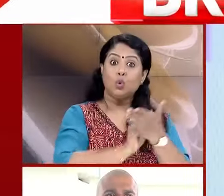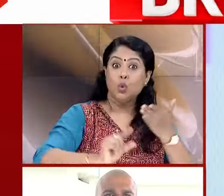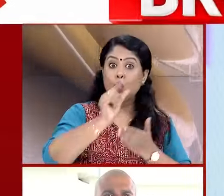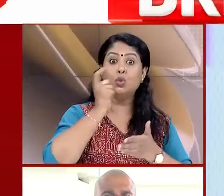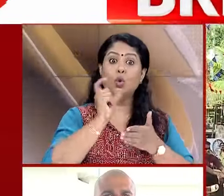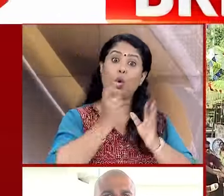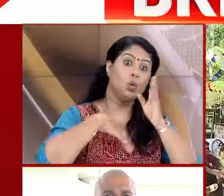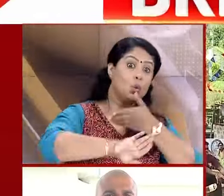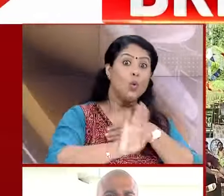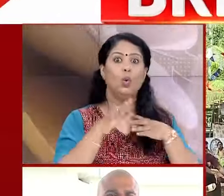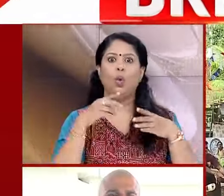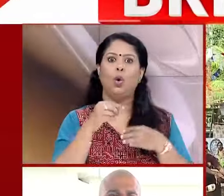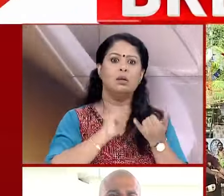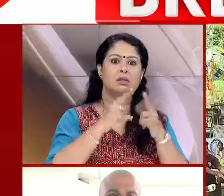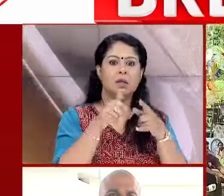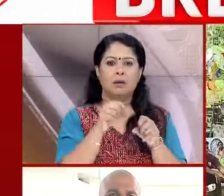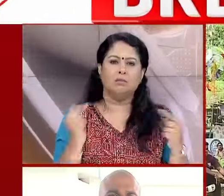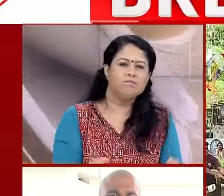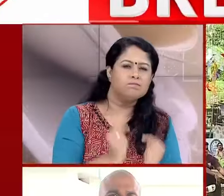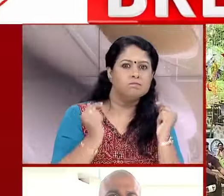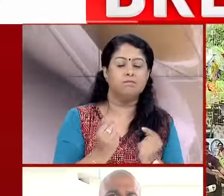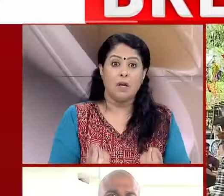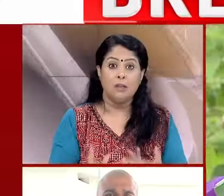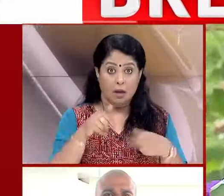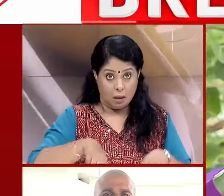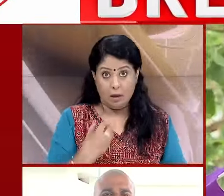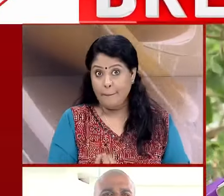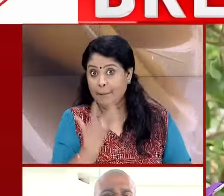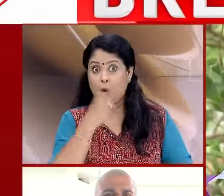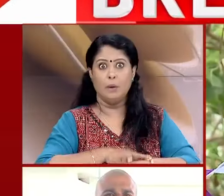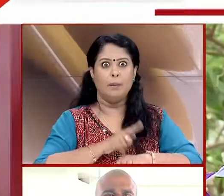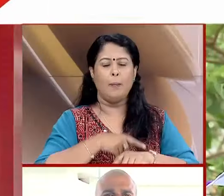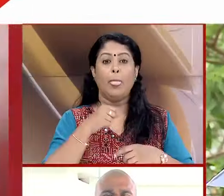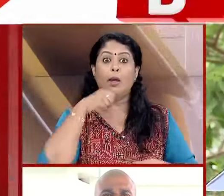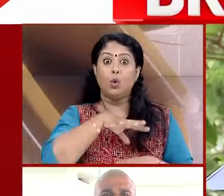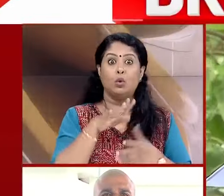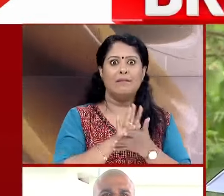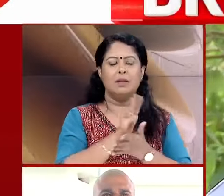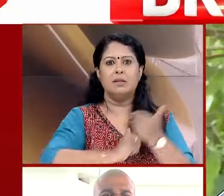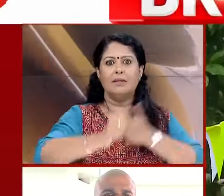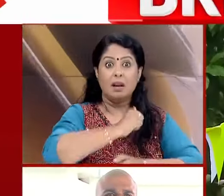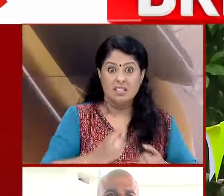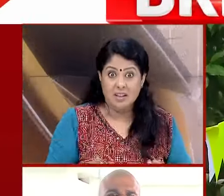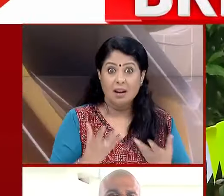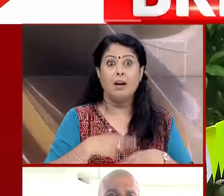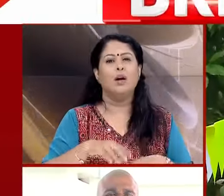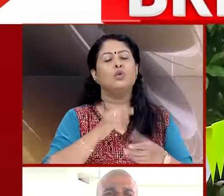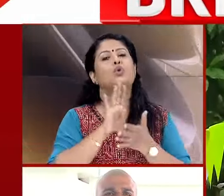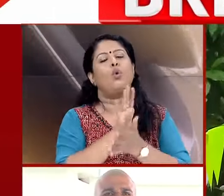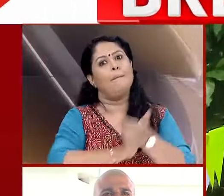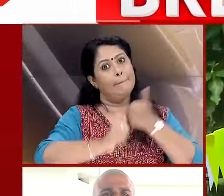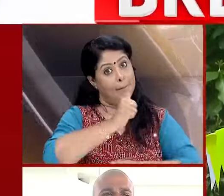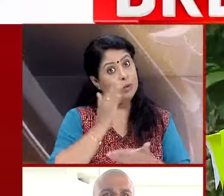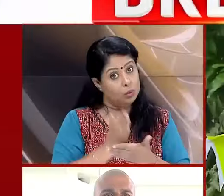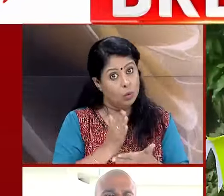തർക്കങ്ങൾ തുടങ്ങുന്നത്. ഇതിനെ തുടർന്നാണ് ഇന്ന് രാവിലെ മുതൽ പുനരാരംഭിക്കേണ്ടിയിരുന്ന കലോത്സവത്തിൻ്റെ മത്സരങ്ങളൊക്കെ തന്നെ നിർത്തിവെച്ചിരിക്കുകയായിരുന്നു.